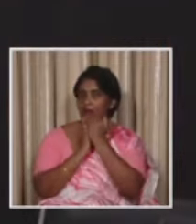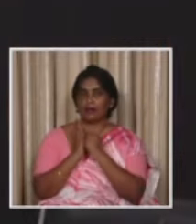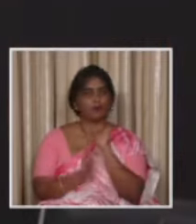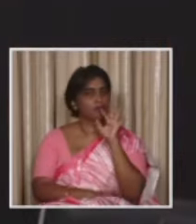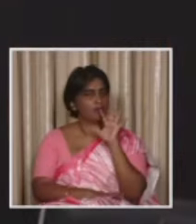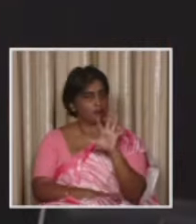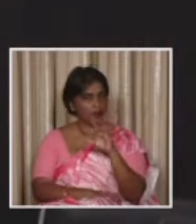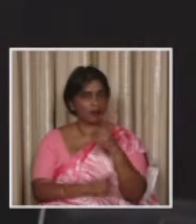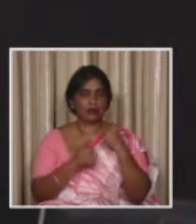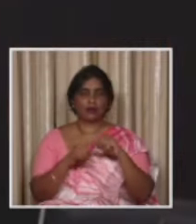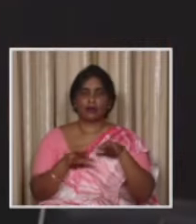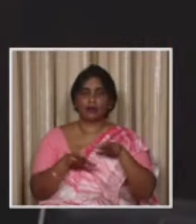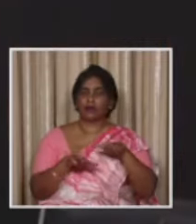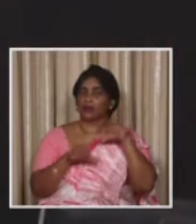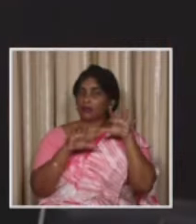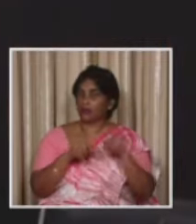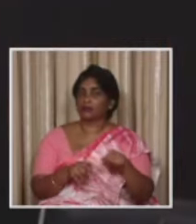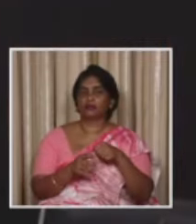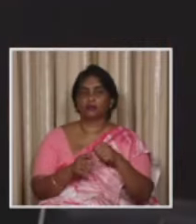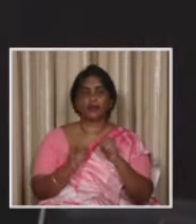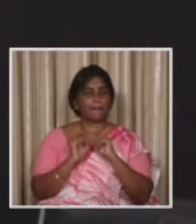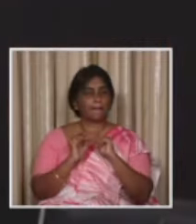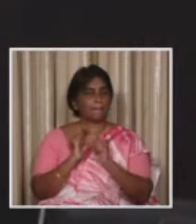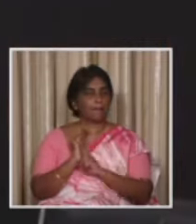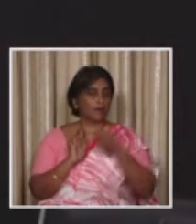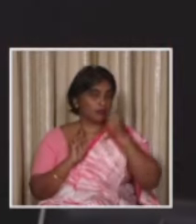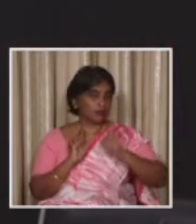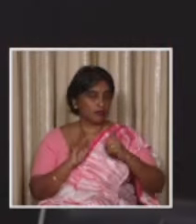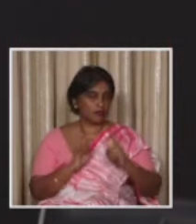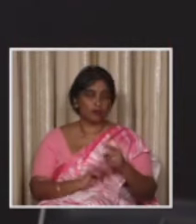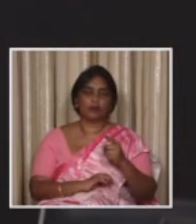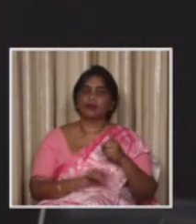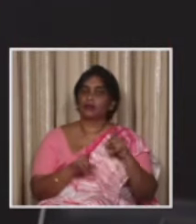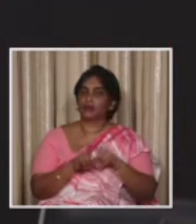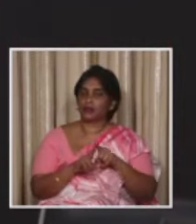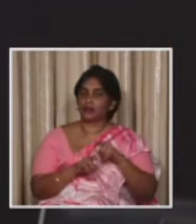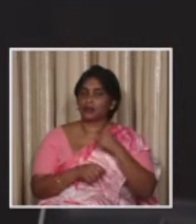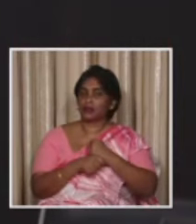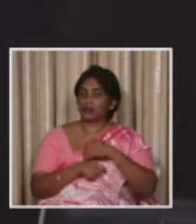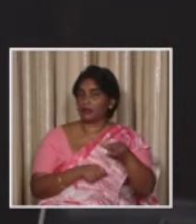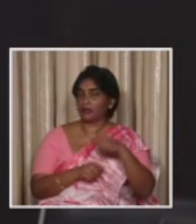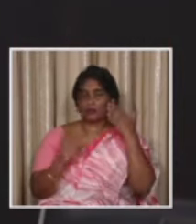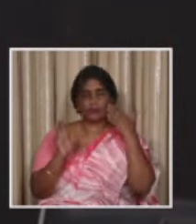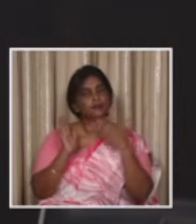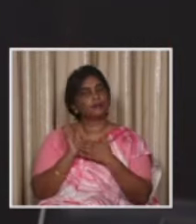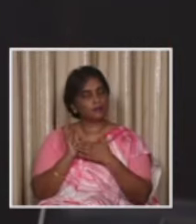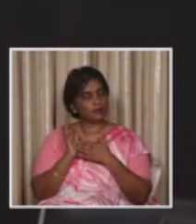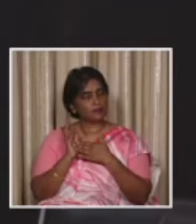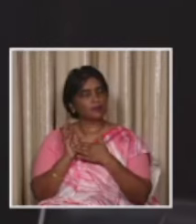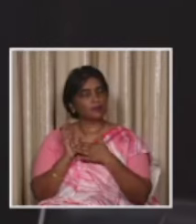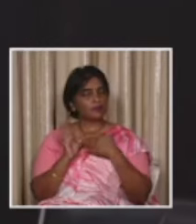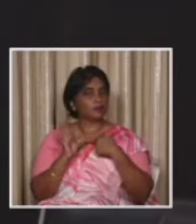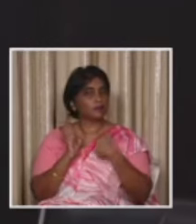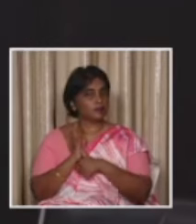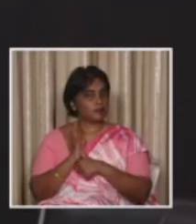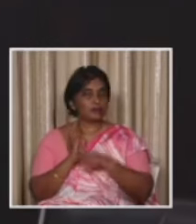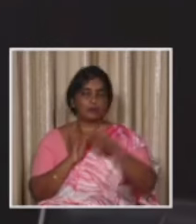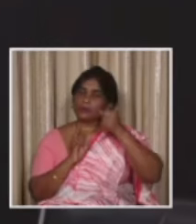ඒ වගේම හිමිකම් ලියාපදිංචි කිරීමේ 58 නියෝගයන්, ඒ වගේම රජයේ ඉඩම් ආඥා 58